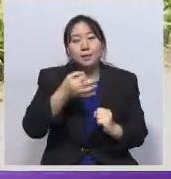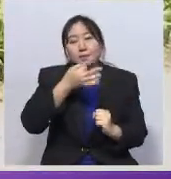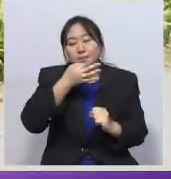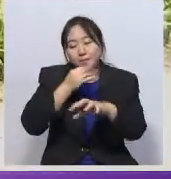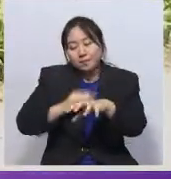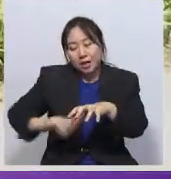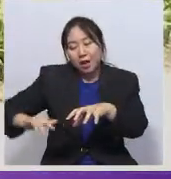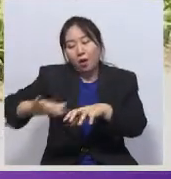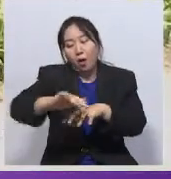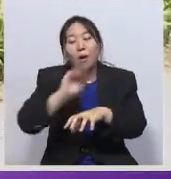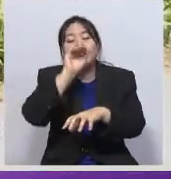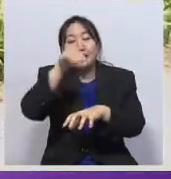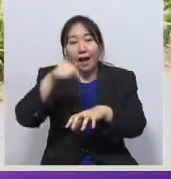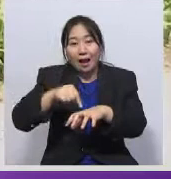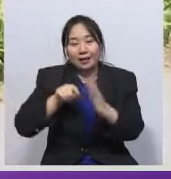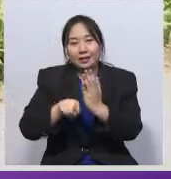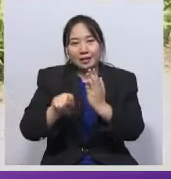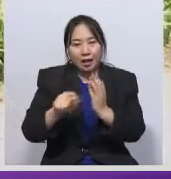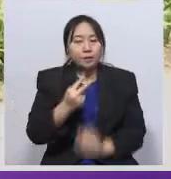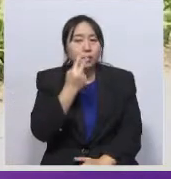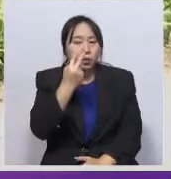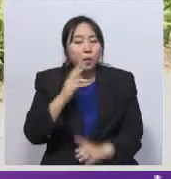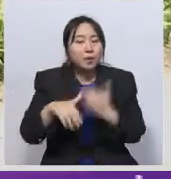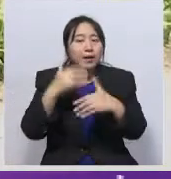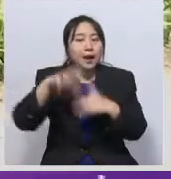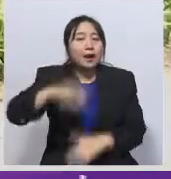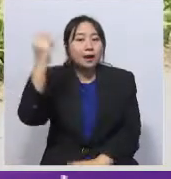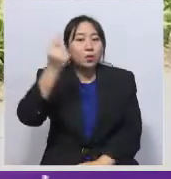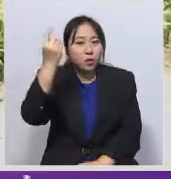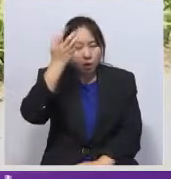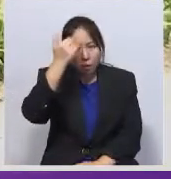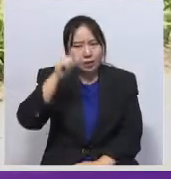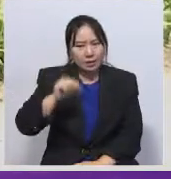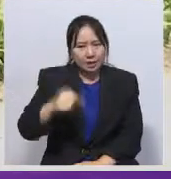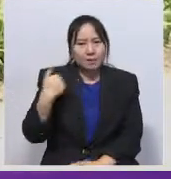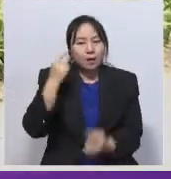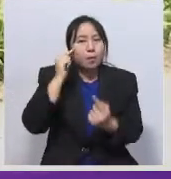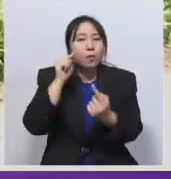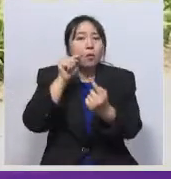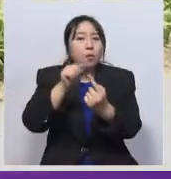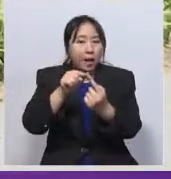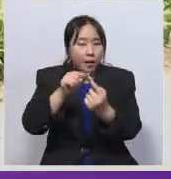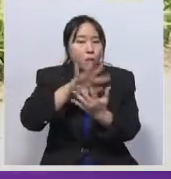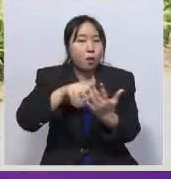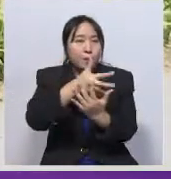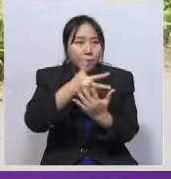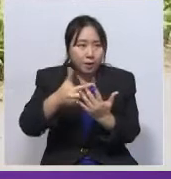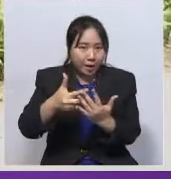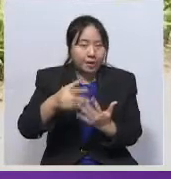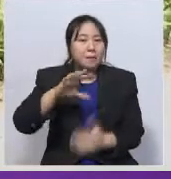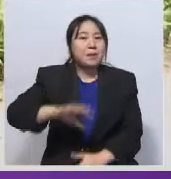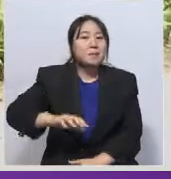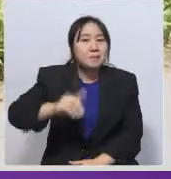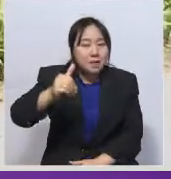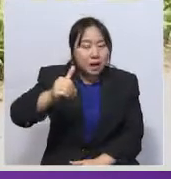หวัดตราดค่ะเพื่อไปดูเรื่องของแนวทางการพัฒนาแหล่งท่องเที่ยวเนื่องจากว่าที่นี่เขามีการวางเป้าหมายไว้นะคะว่าจะให้เป็นเมืองสุด